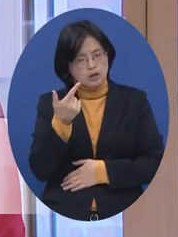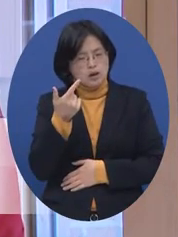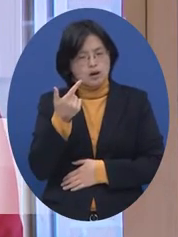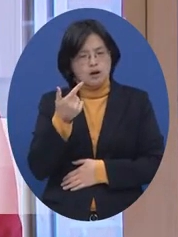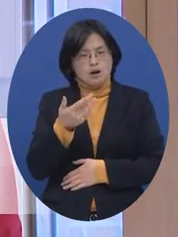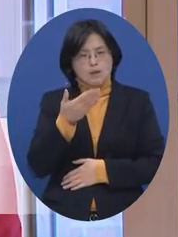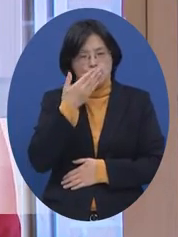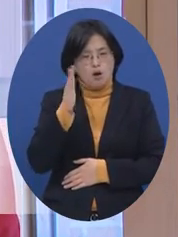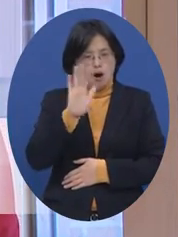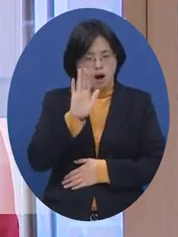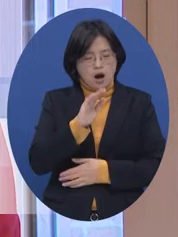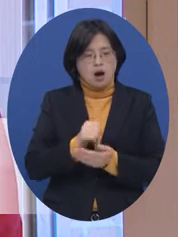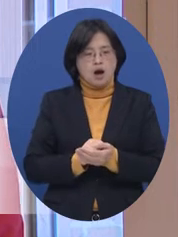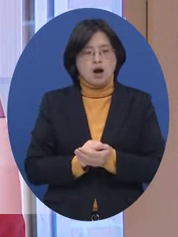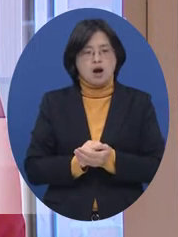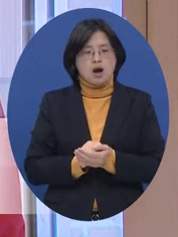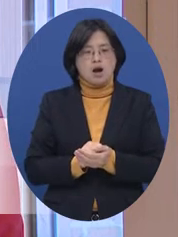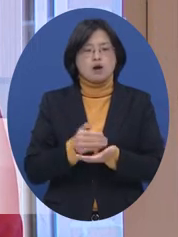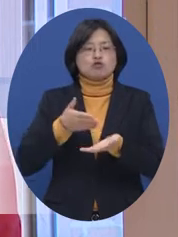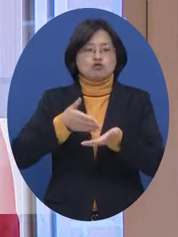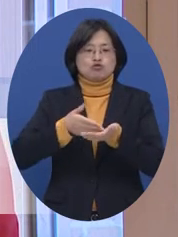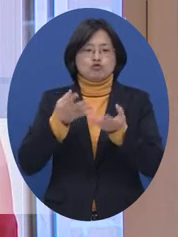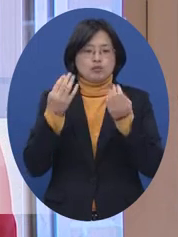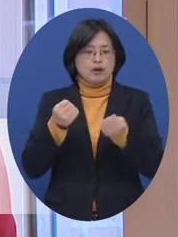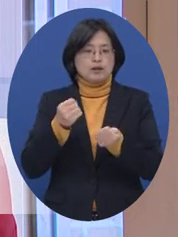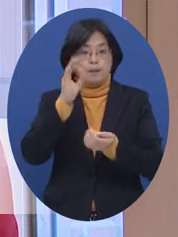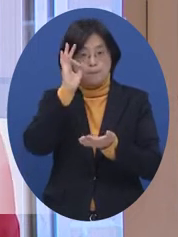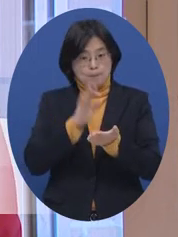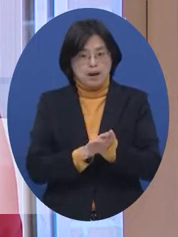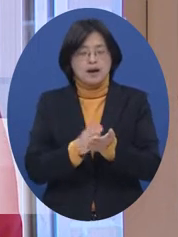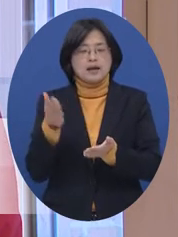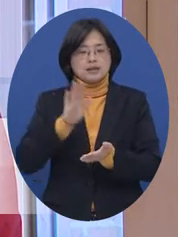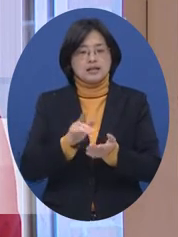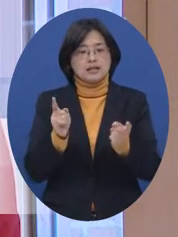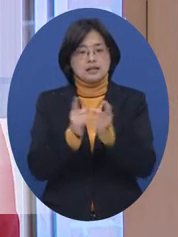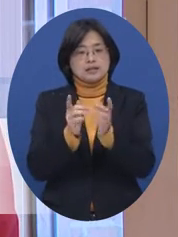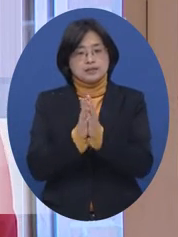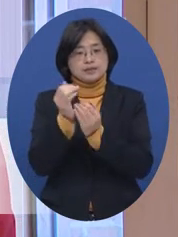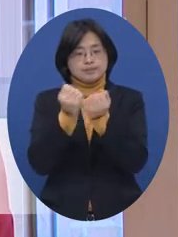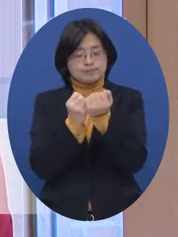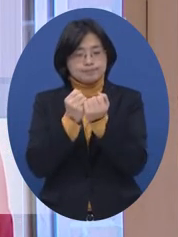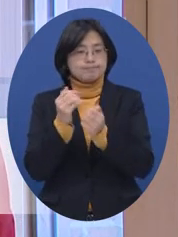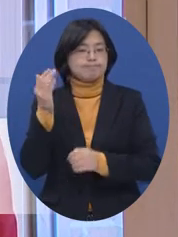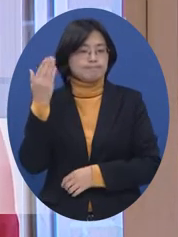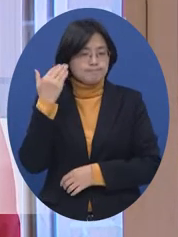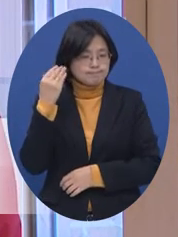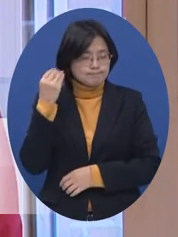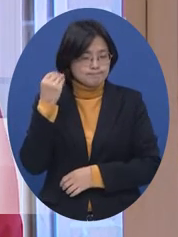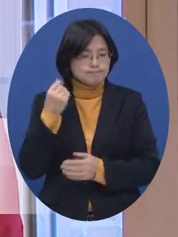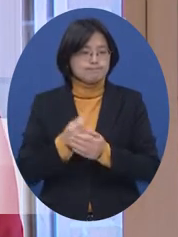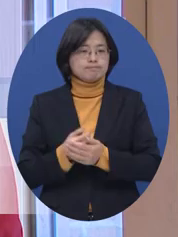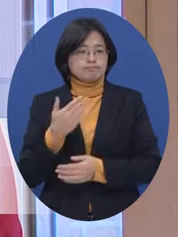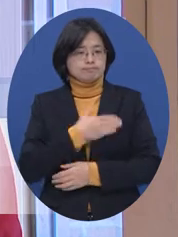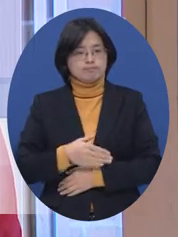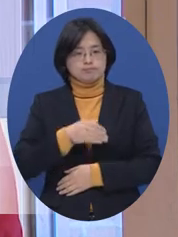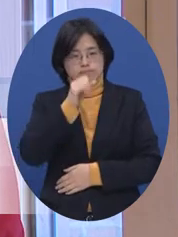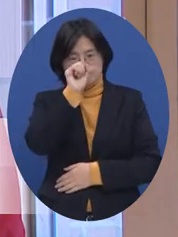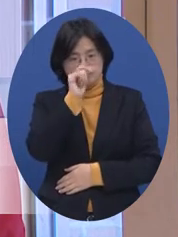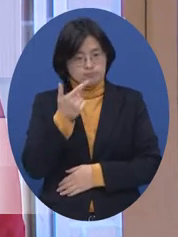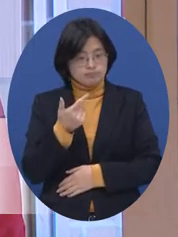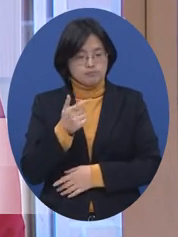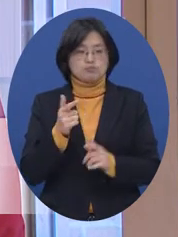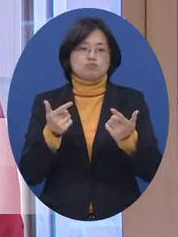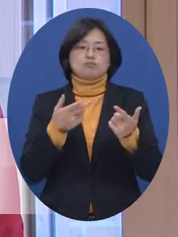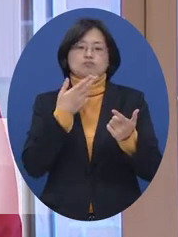안 하고 먹지 않는다는 그런 뉴스를 많이 봤는데 와서 설명 들어보고 또 우리 인체에 전혀 해가